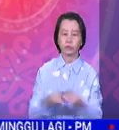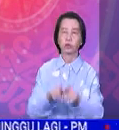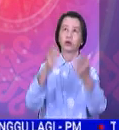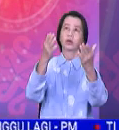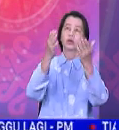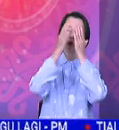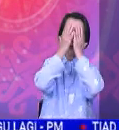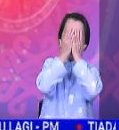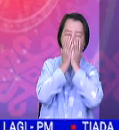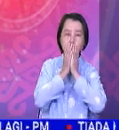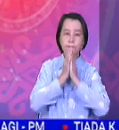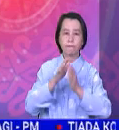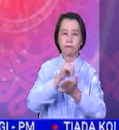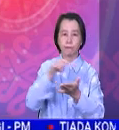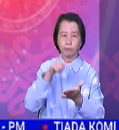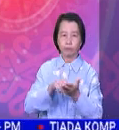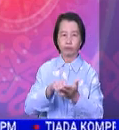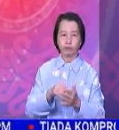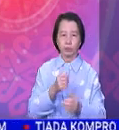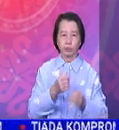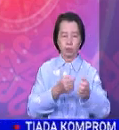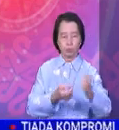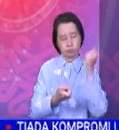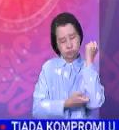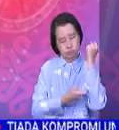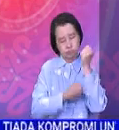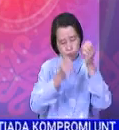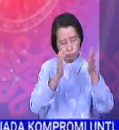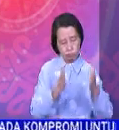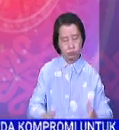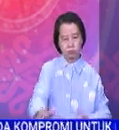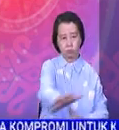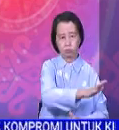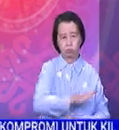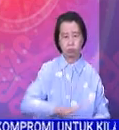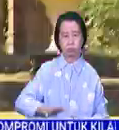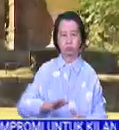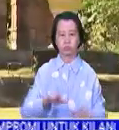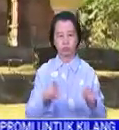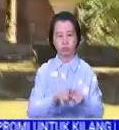bersyukur dengan perkembangan ini para peneroka felda sahabatlah